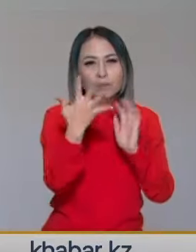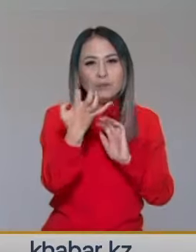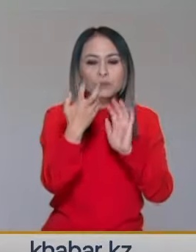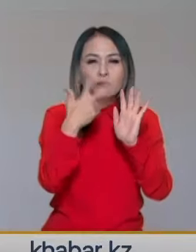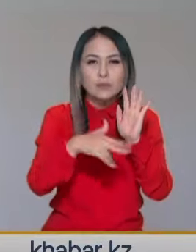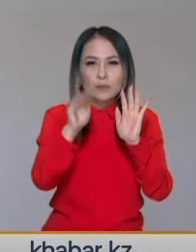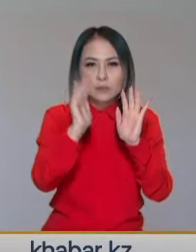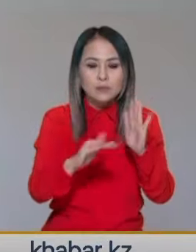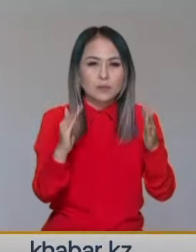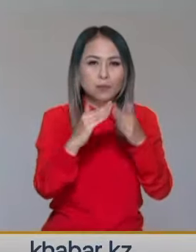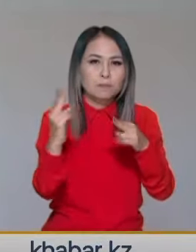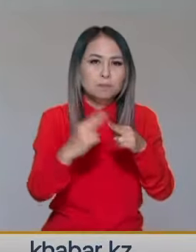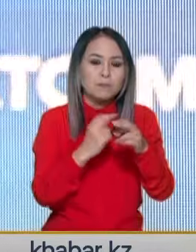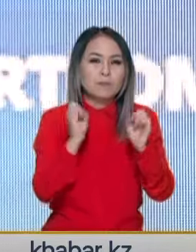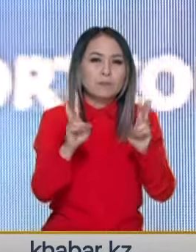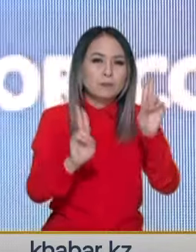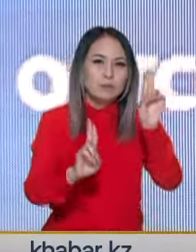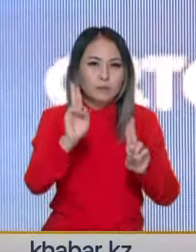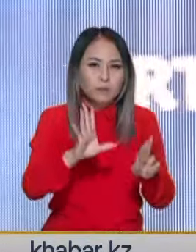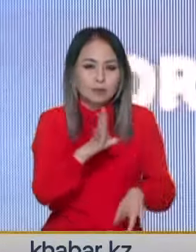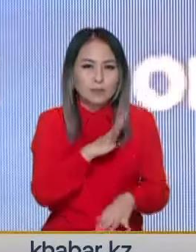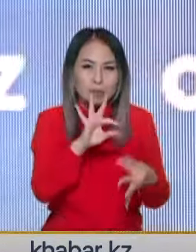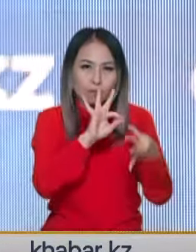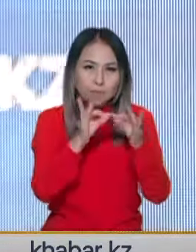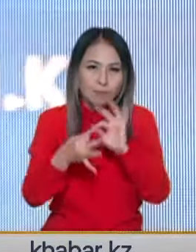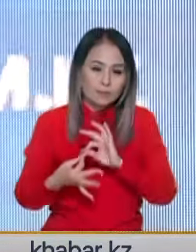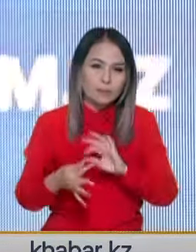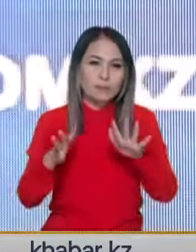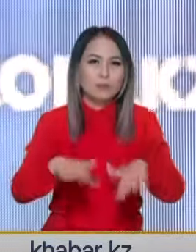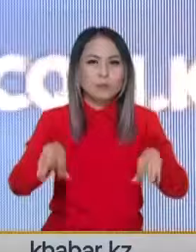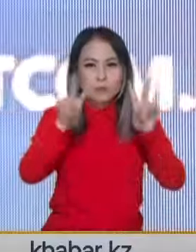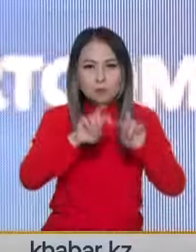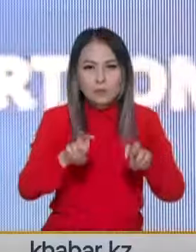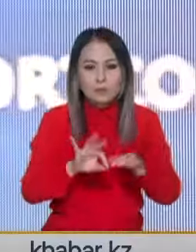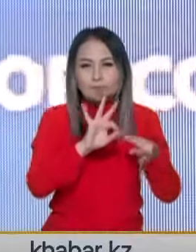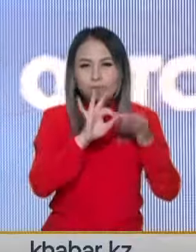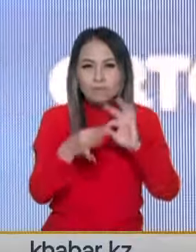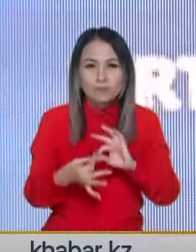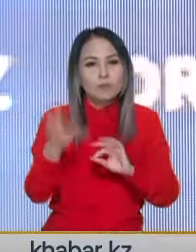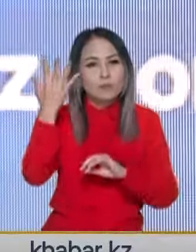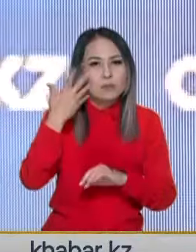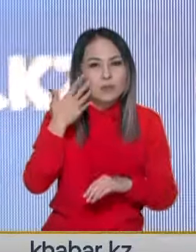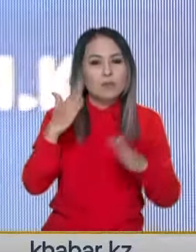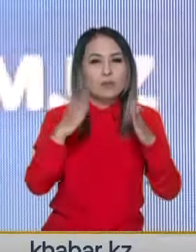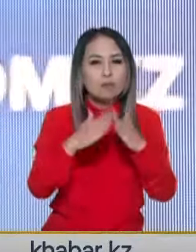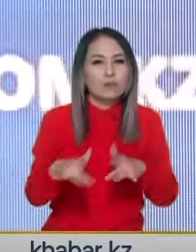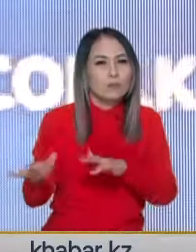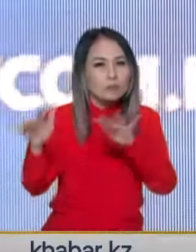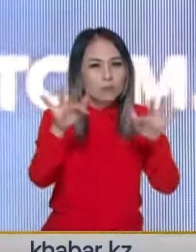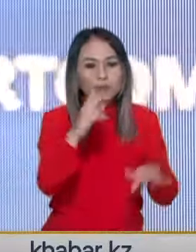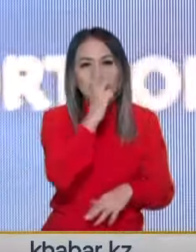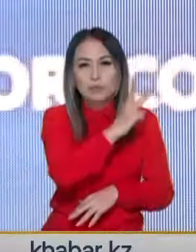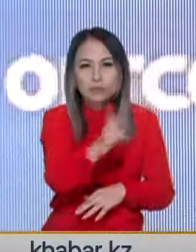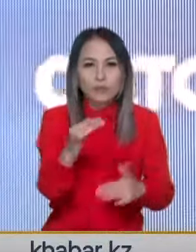адамға өрт қауіпсіздік ережелерін түсіндірдік дейді. Біз тек түсіндіру жұмыстарын жүргіземіз, оның барысында үйлерді аралаймыз